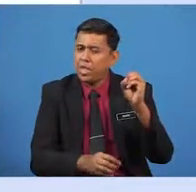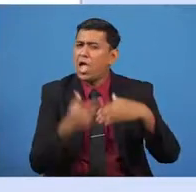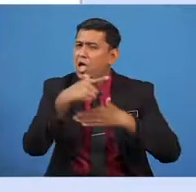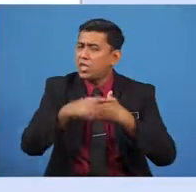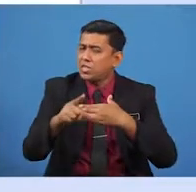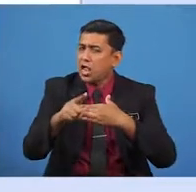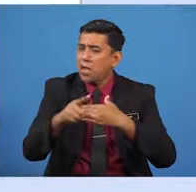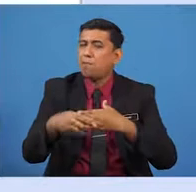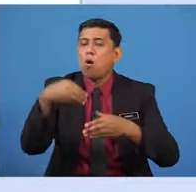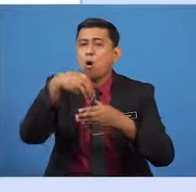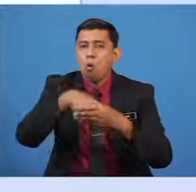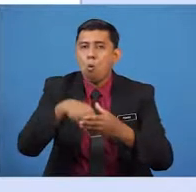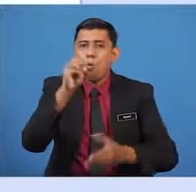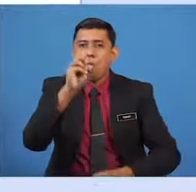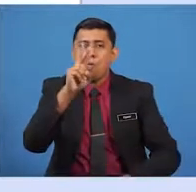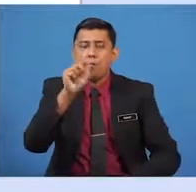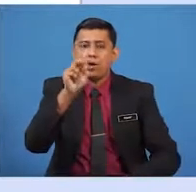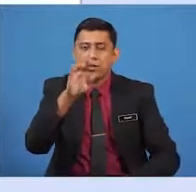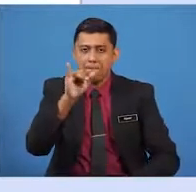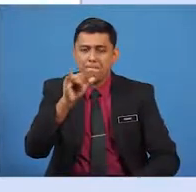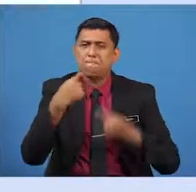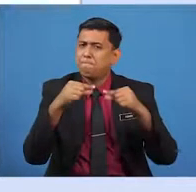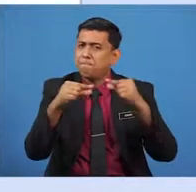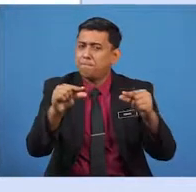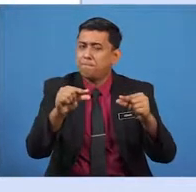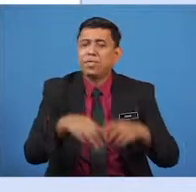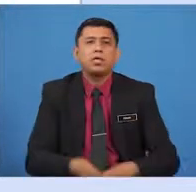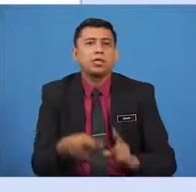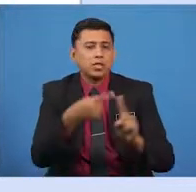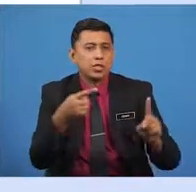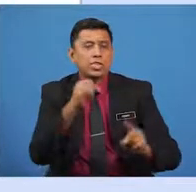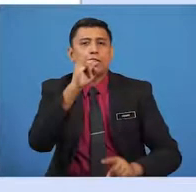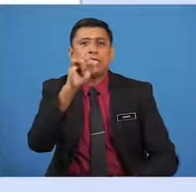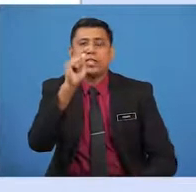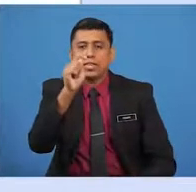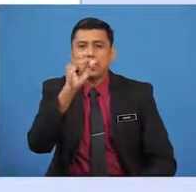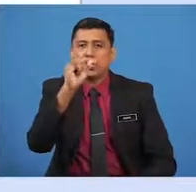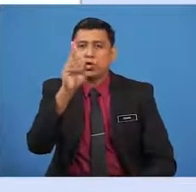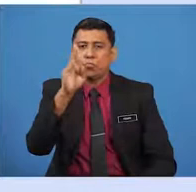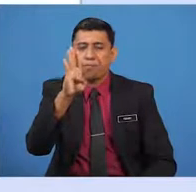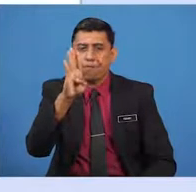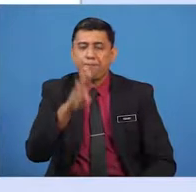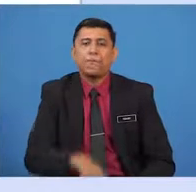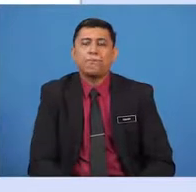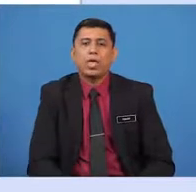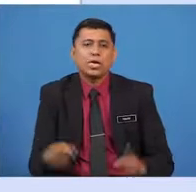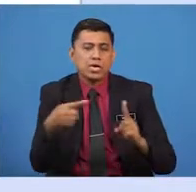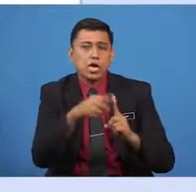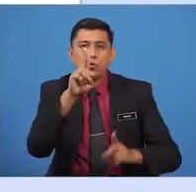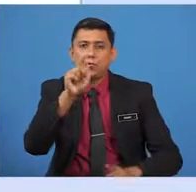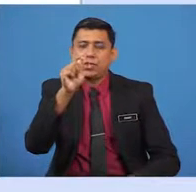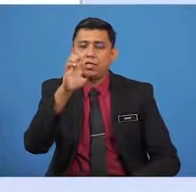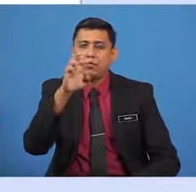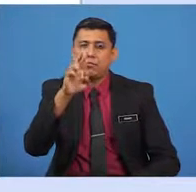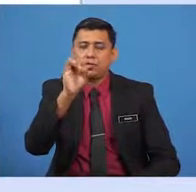dari ovari. Ovum ini akan bergerak dari tube falopio ke uterus.